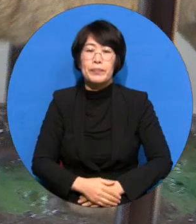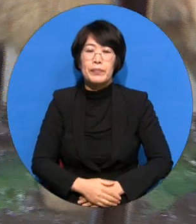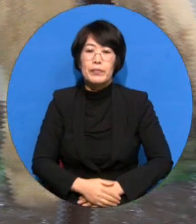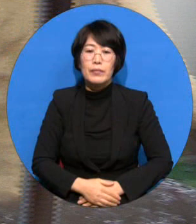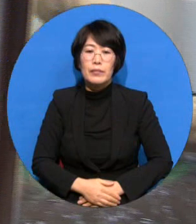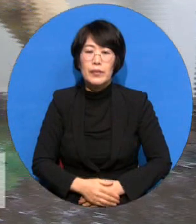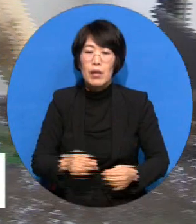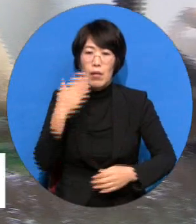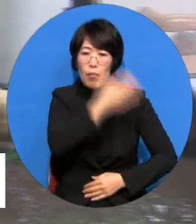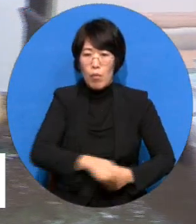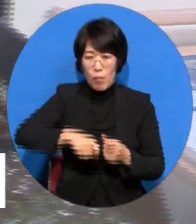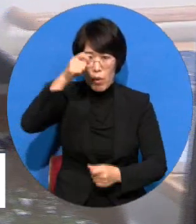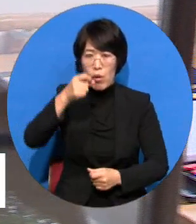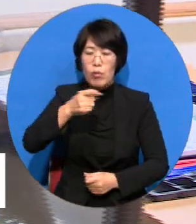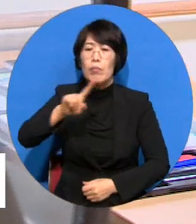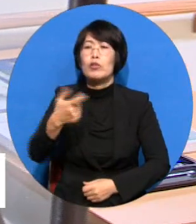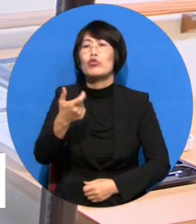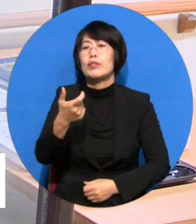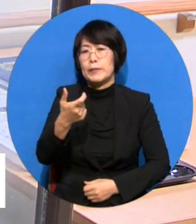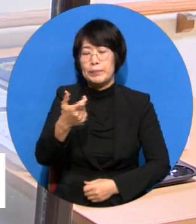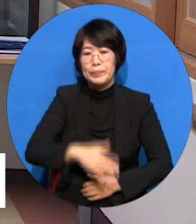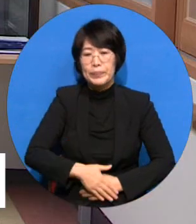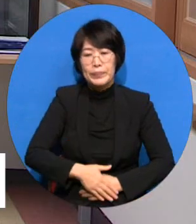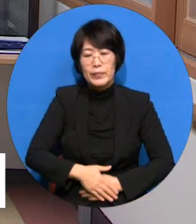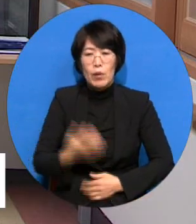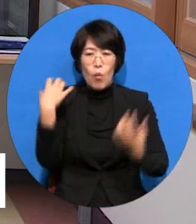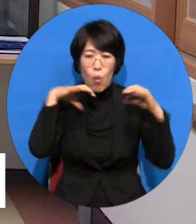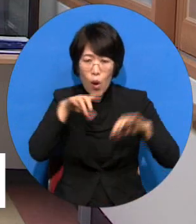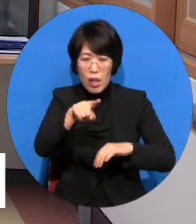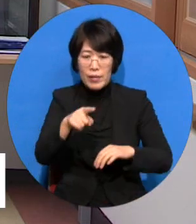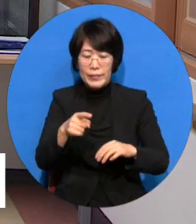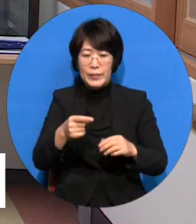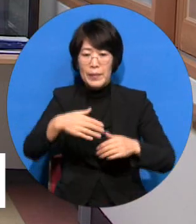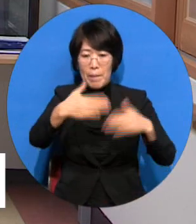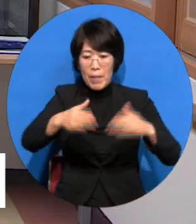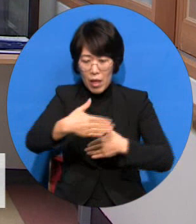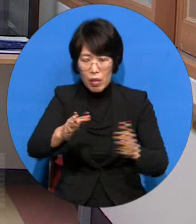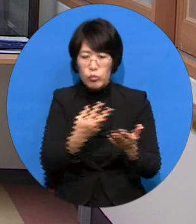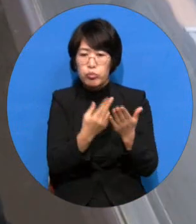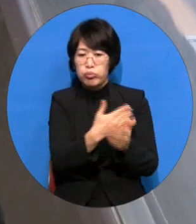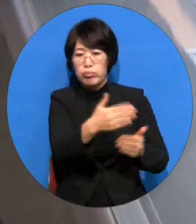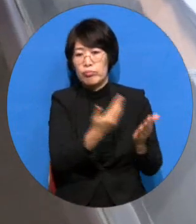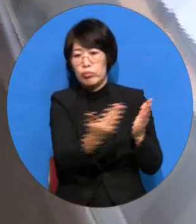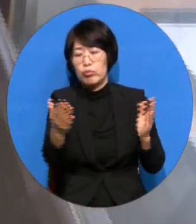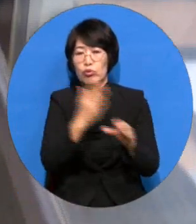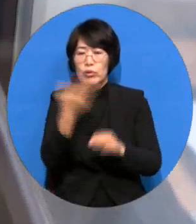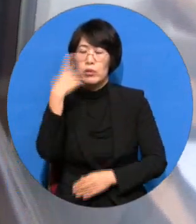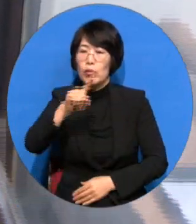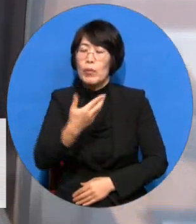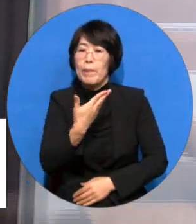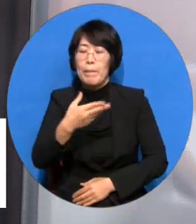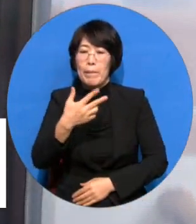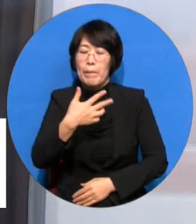몸 길이 1m 60cm의 호랑이 박제가 초등학교 복도 유리관 안에 전시돼 있습니다. 지난